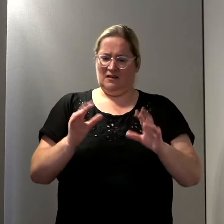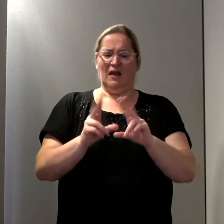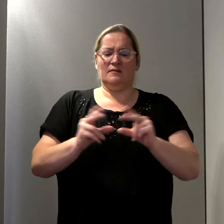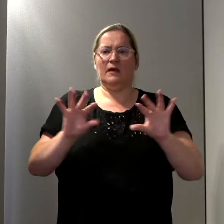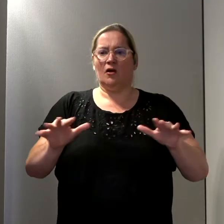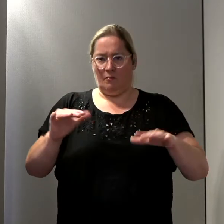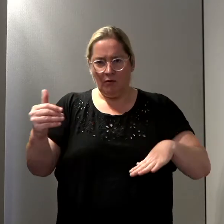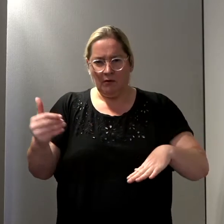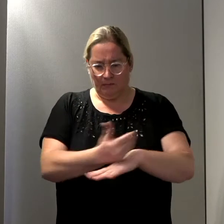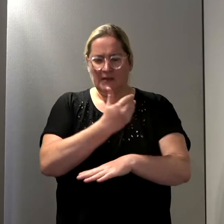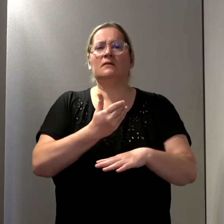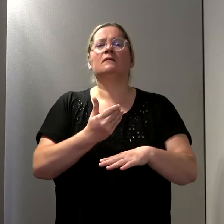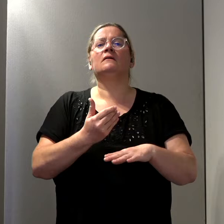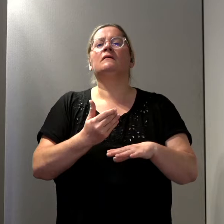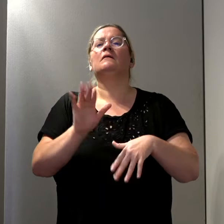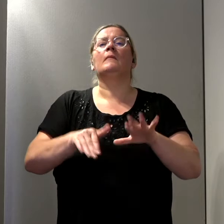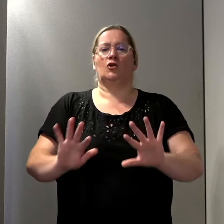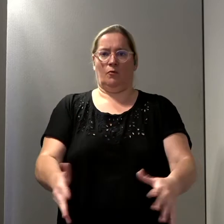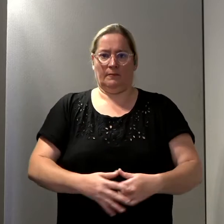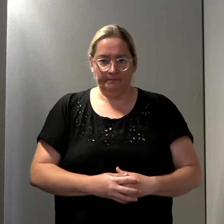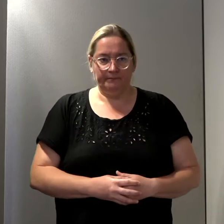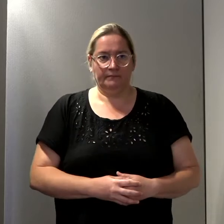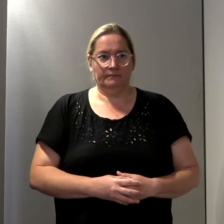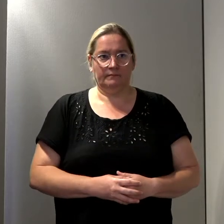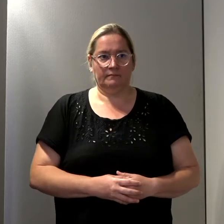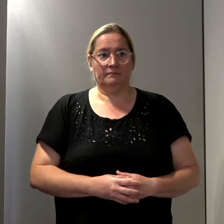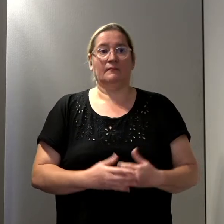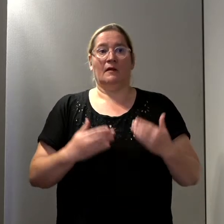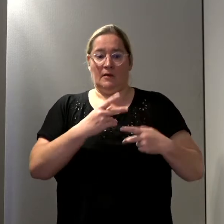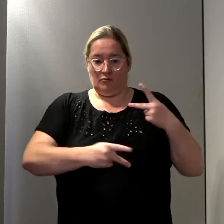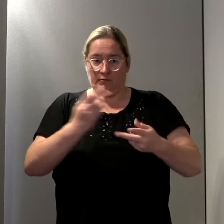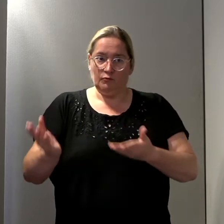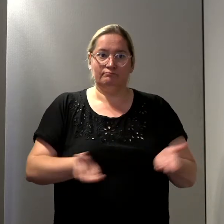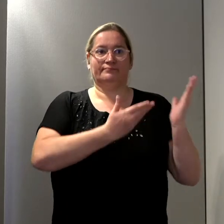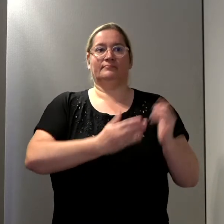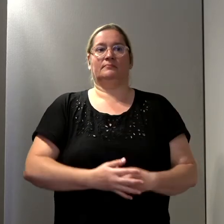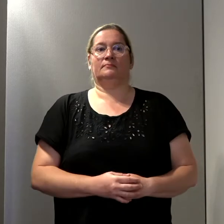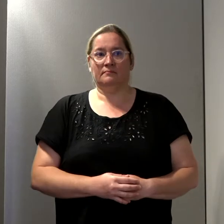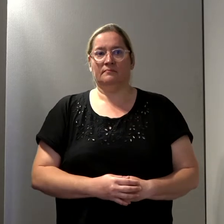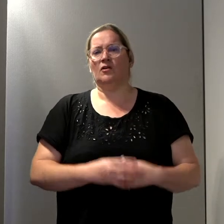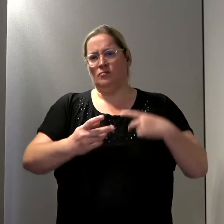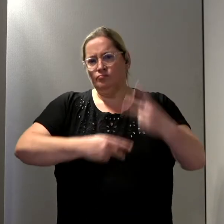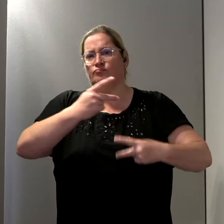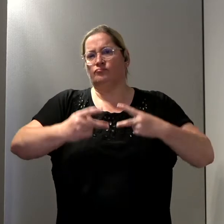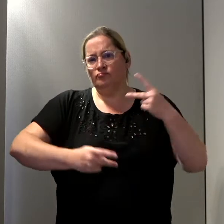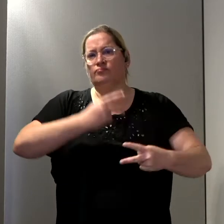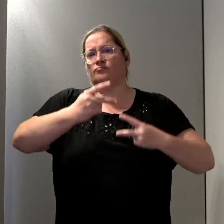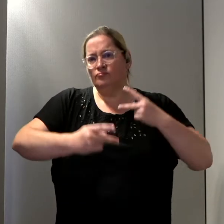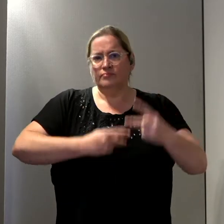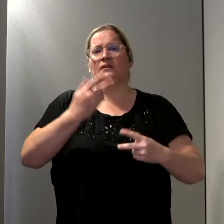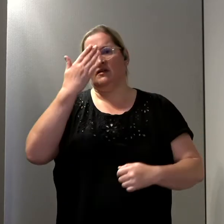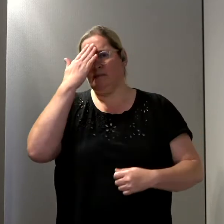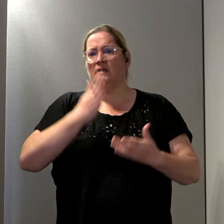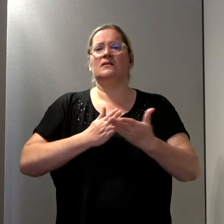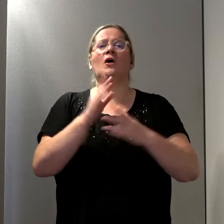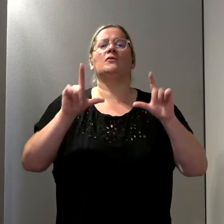tutoriel. Alors justement, on va commencer la diapo suivante, s'il vous plaît. J'ai des diapos, tout ce qui est porteur